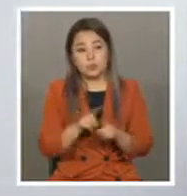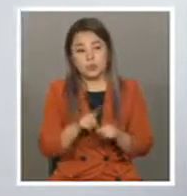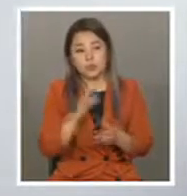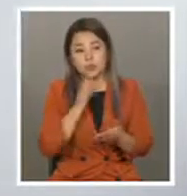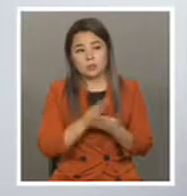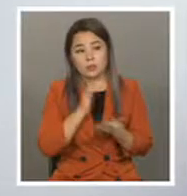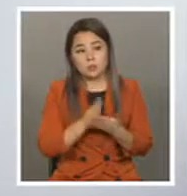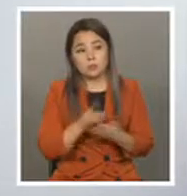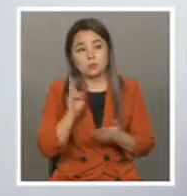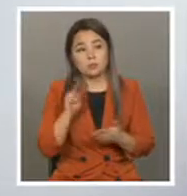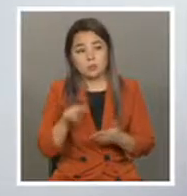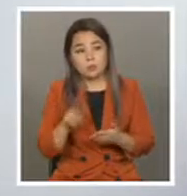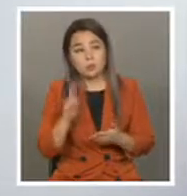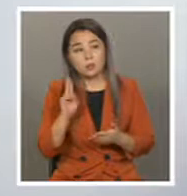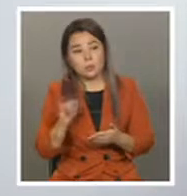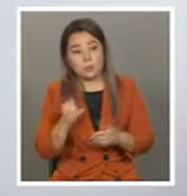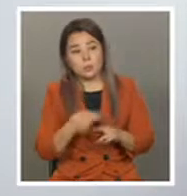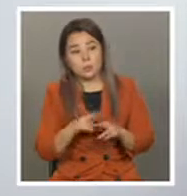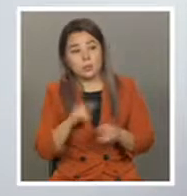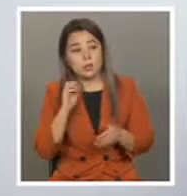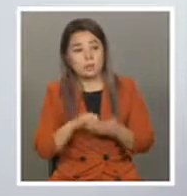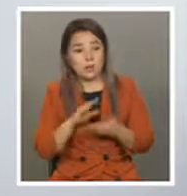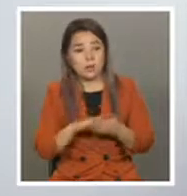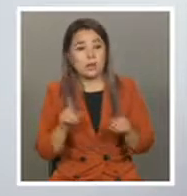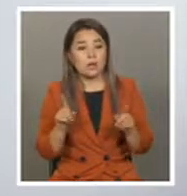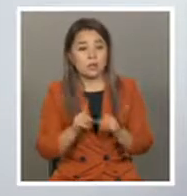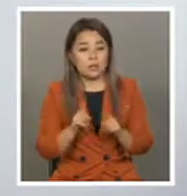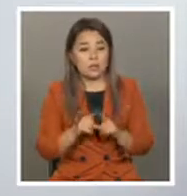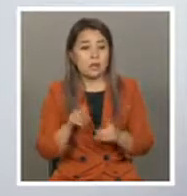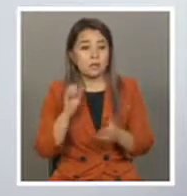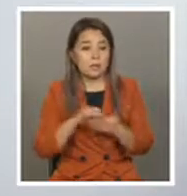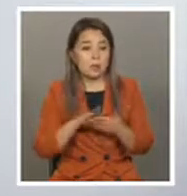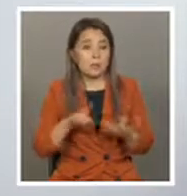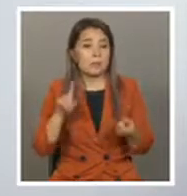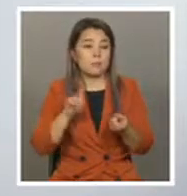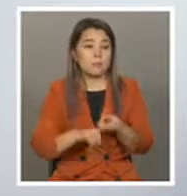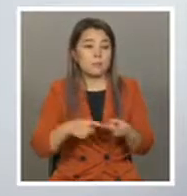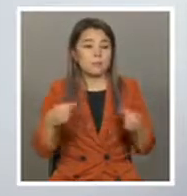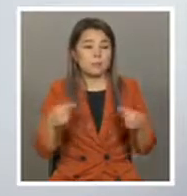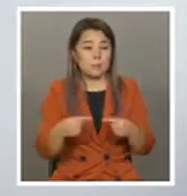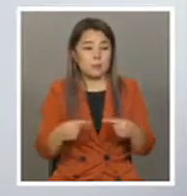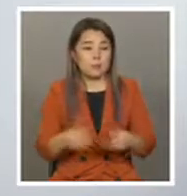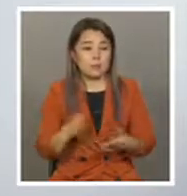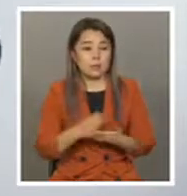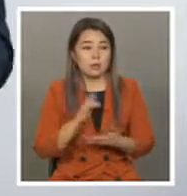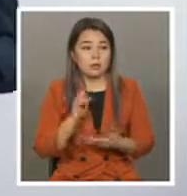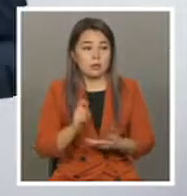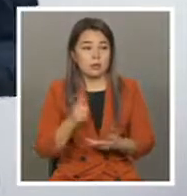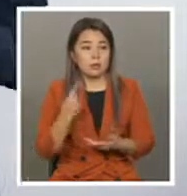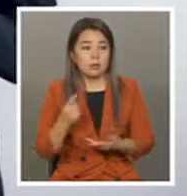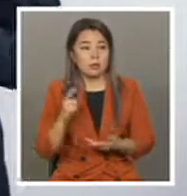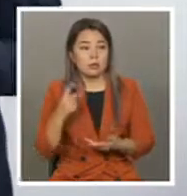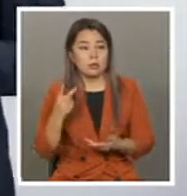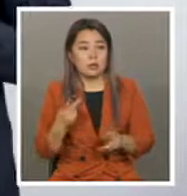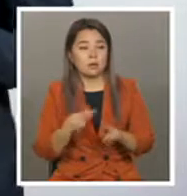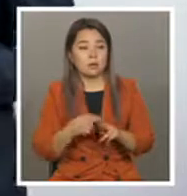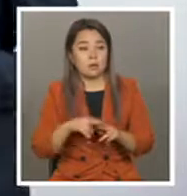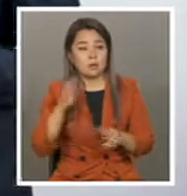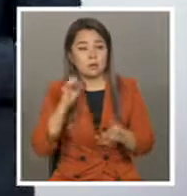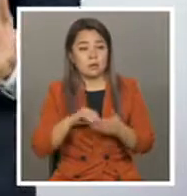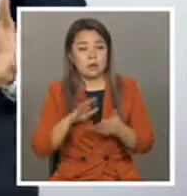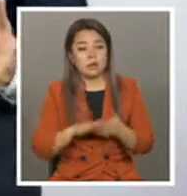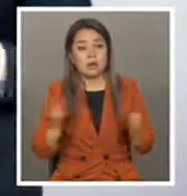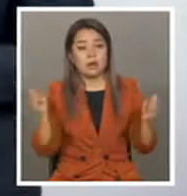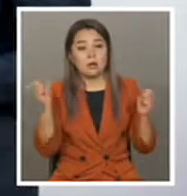осы p және q қандай да бір сандар, сол сандардың таңбаларына байланысты біз мына x1 және x2 түбірлерінің де таңбаларын